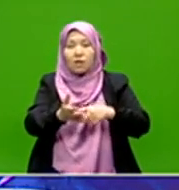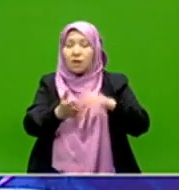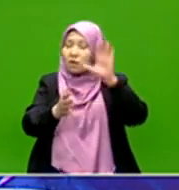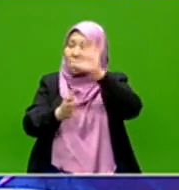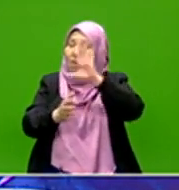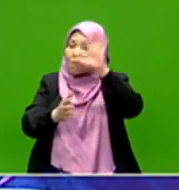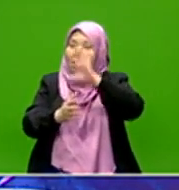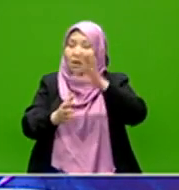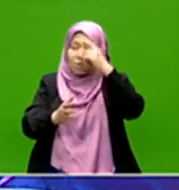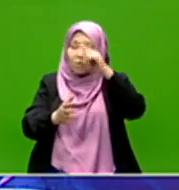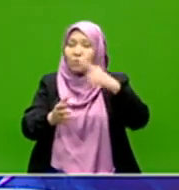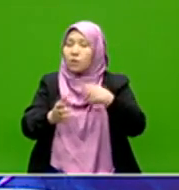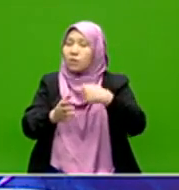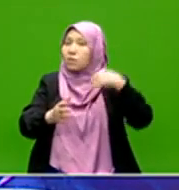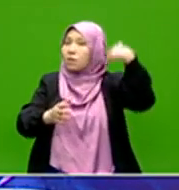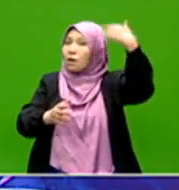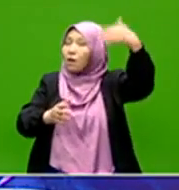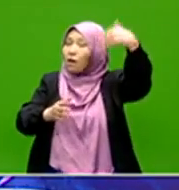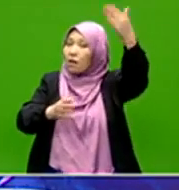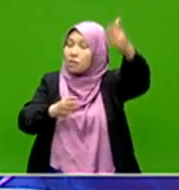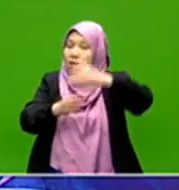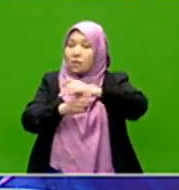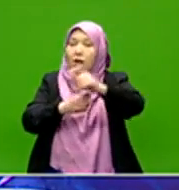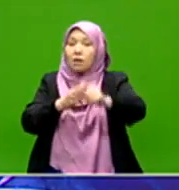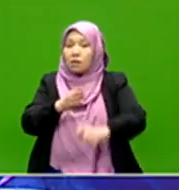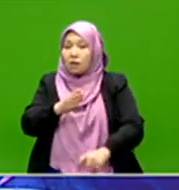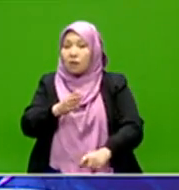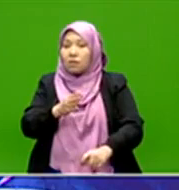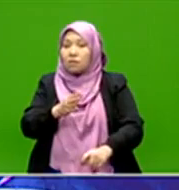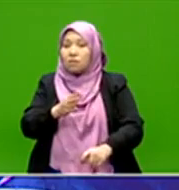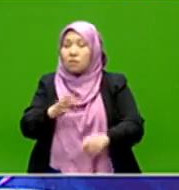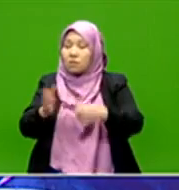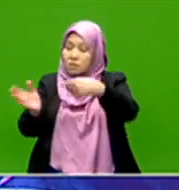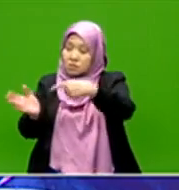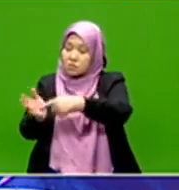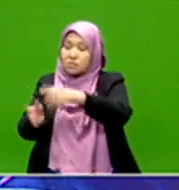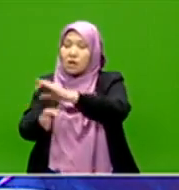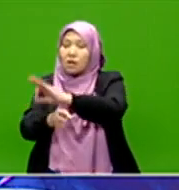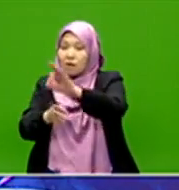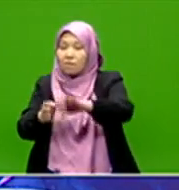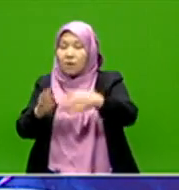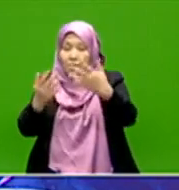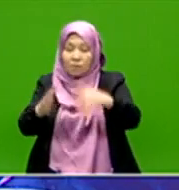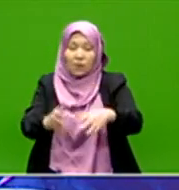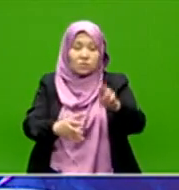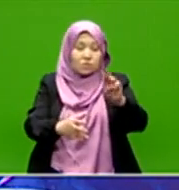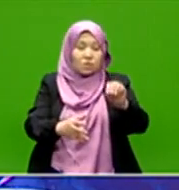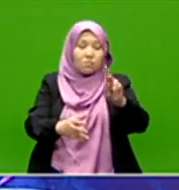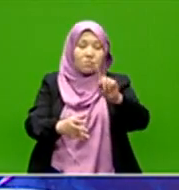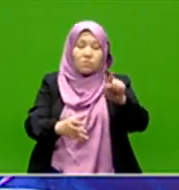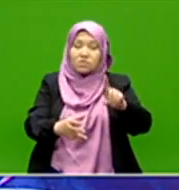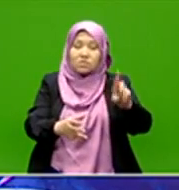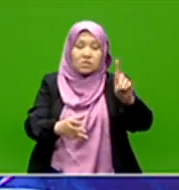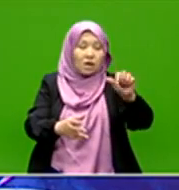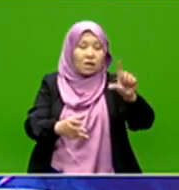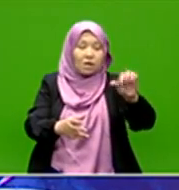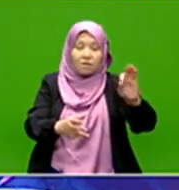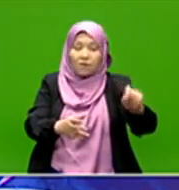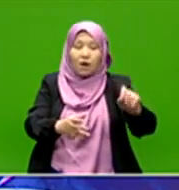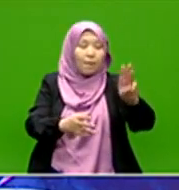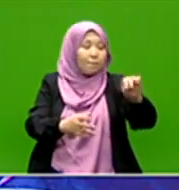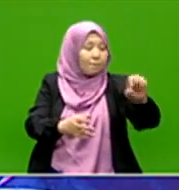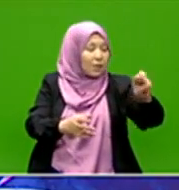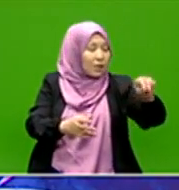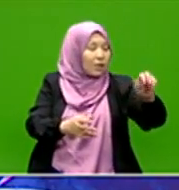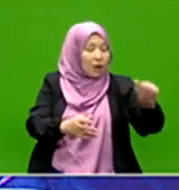kepada kita, checkpoint kita di mahsyar nanti. Betul, Ustaz. Kat sini, kat Arafah, kemudian kat Muzdalifah, kemudian nak ke Mina. Kat Mina